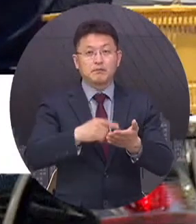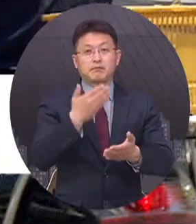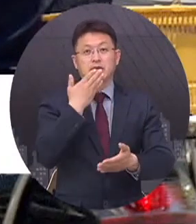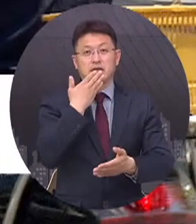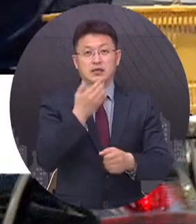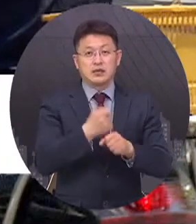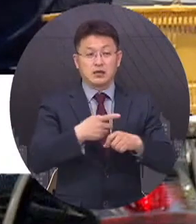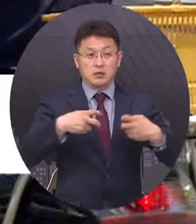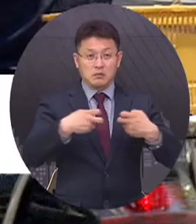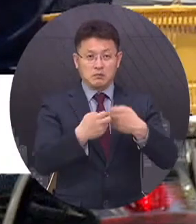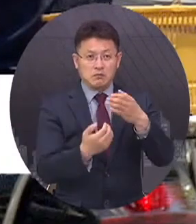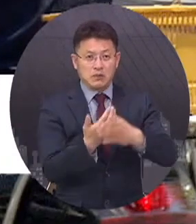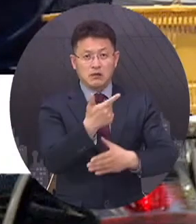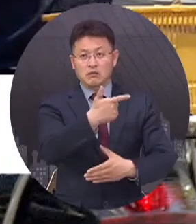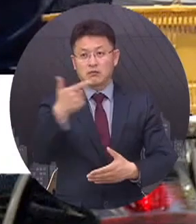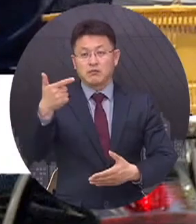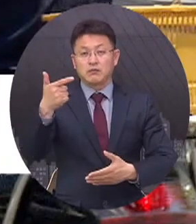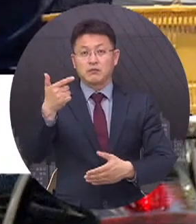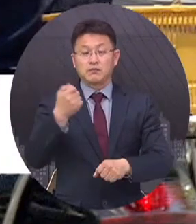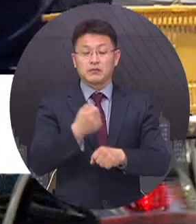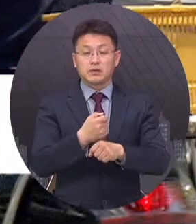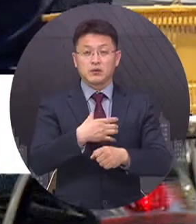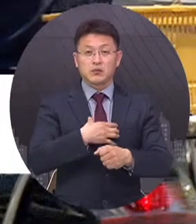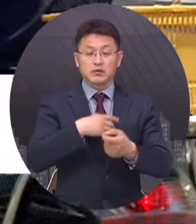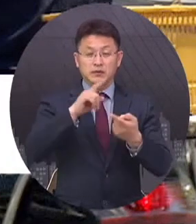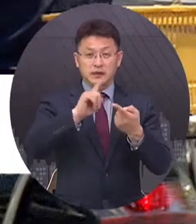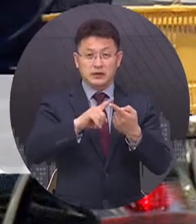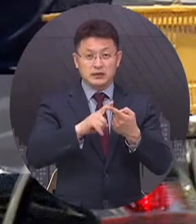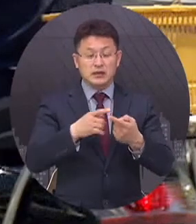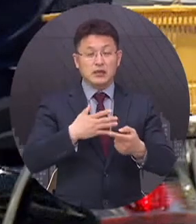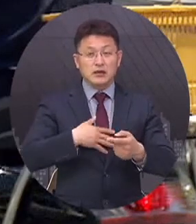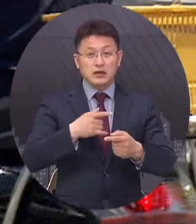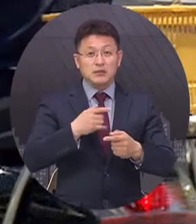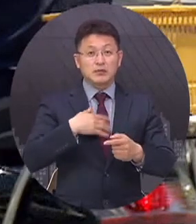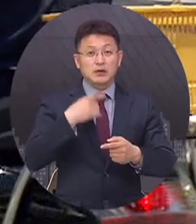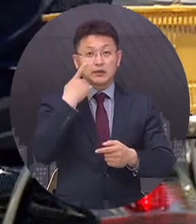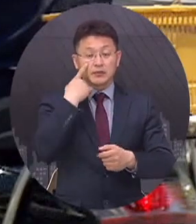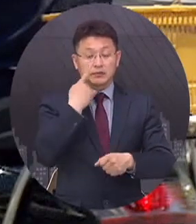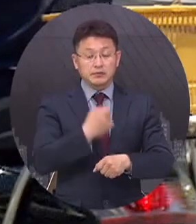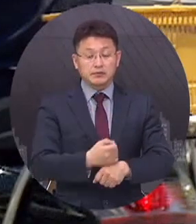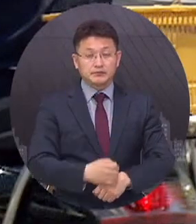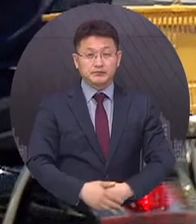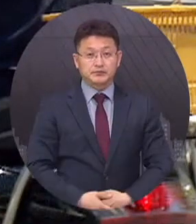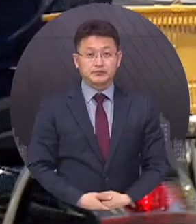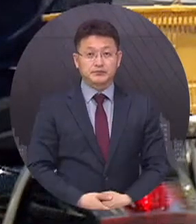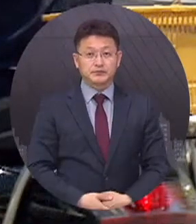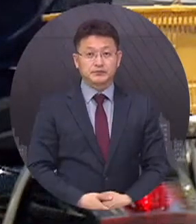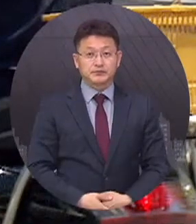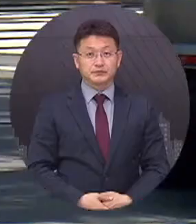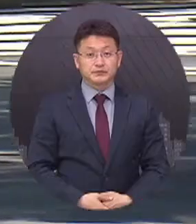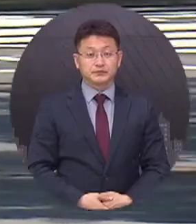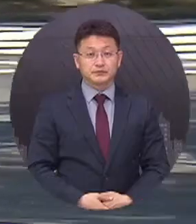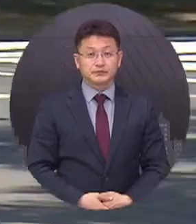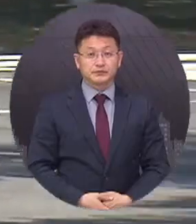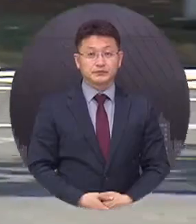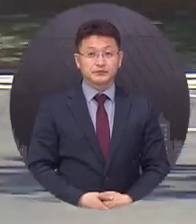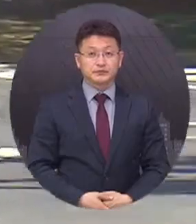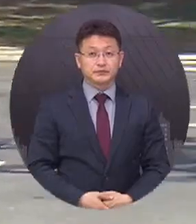당연히 교통사고도 급증을 하고 있는데 그 위험천만한 실태, 부정석 기자가 현장 취재했습니다.